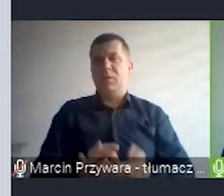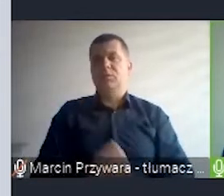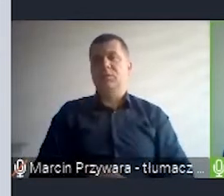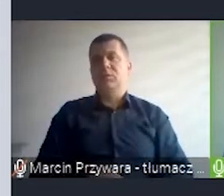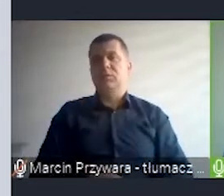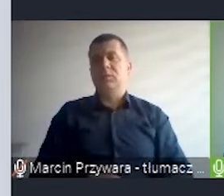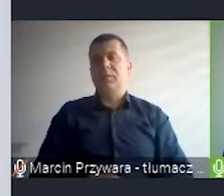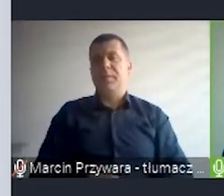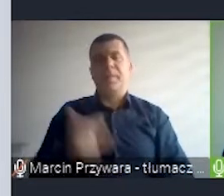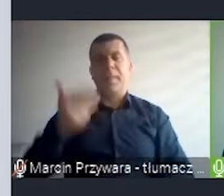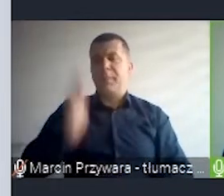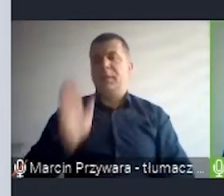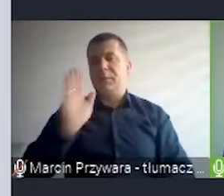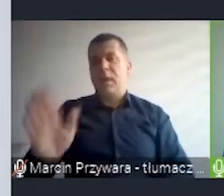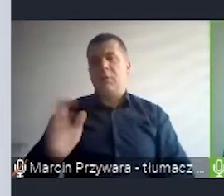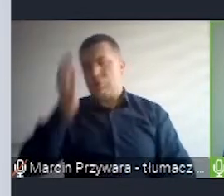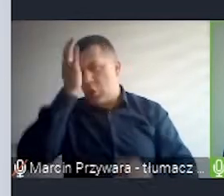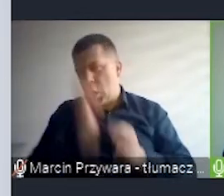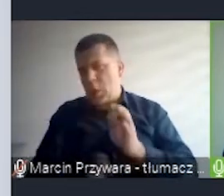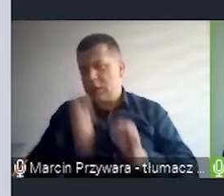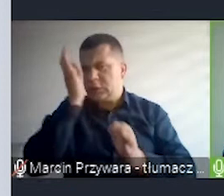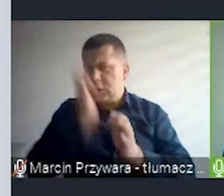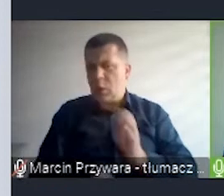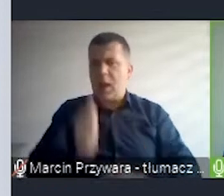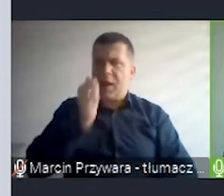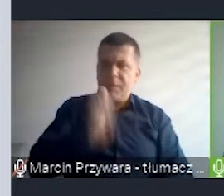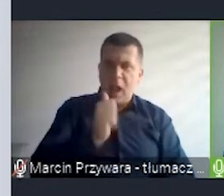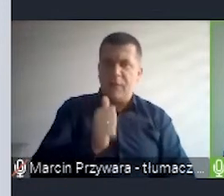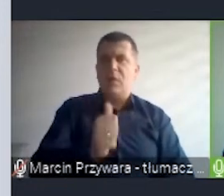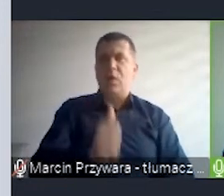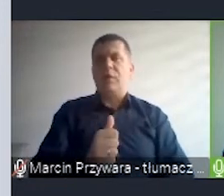miała takiego wymiaru dokładnego sprawdzania kwalifikowalności